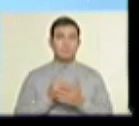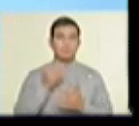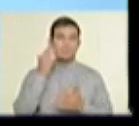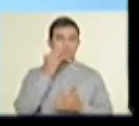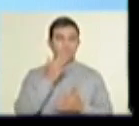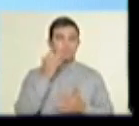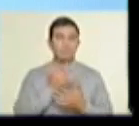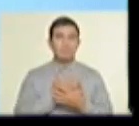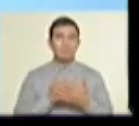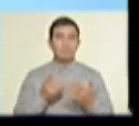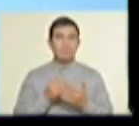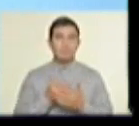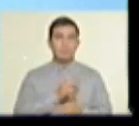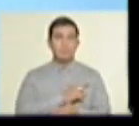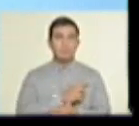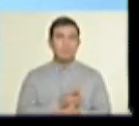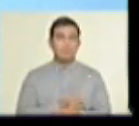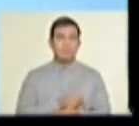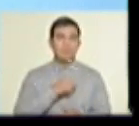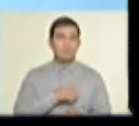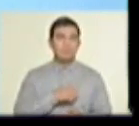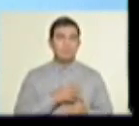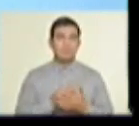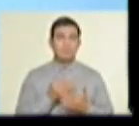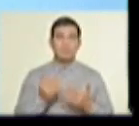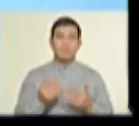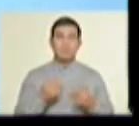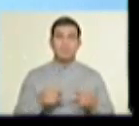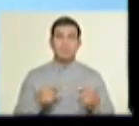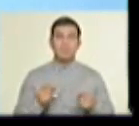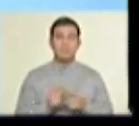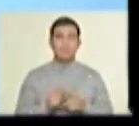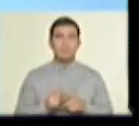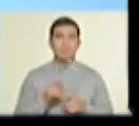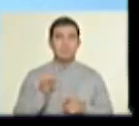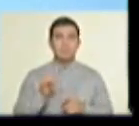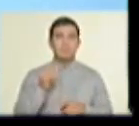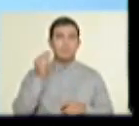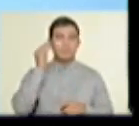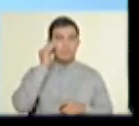kuch, quvvat. Demak, ushbu juft otlarimiz aynan